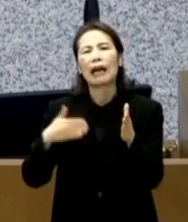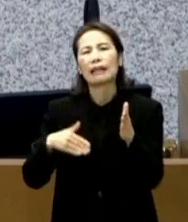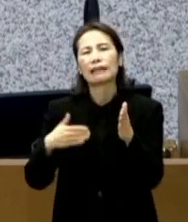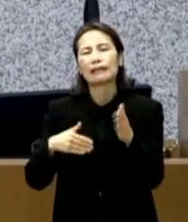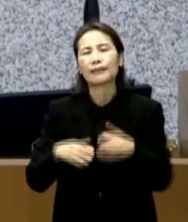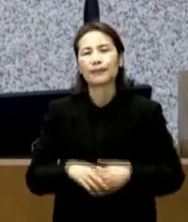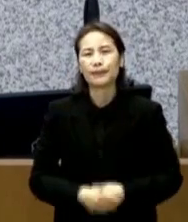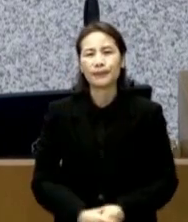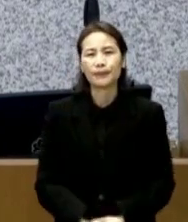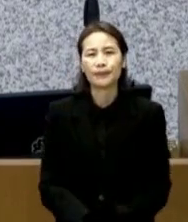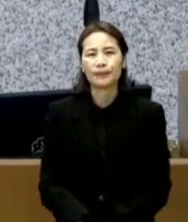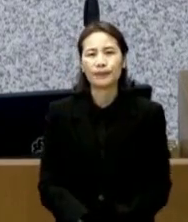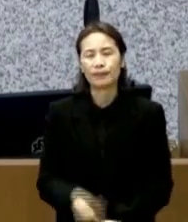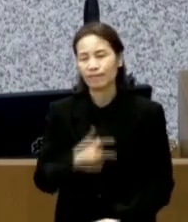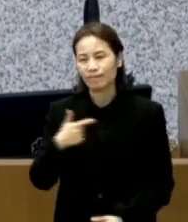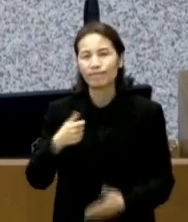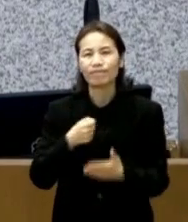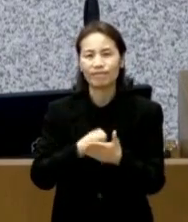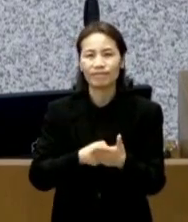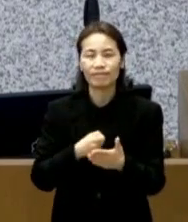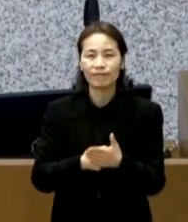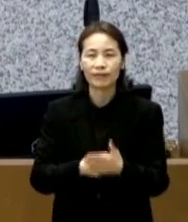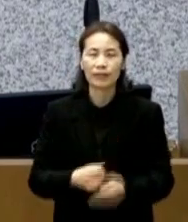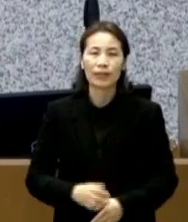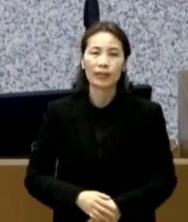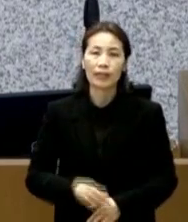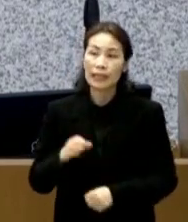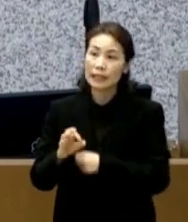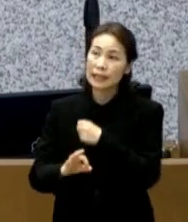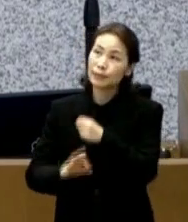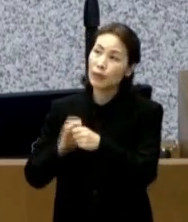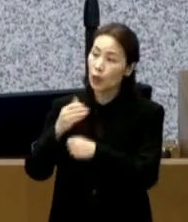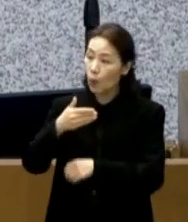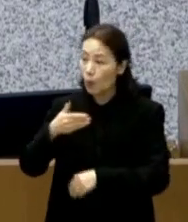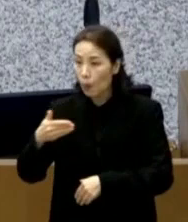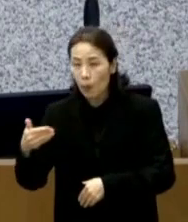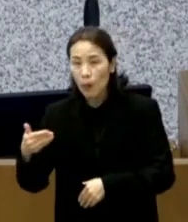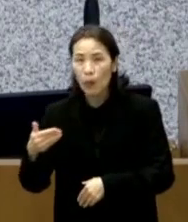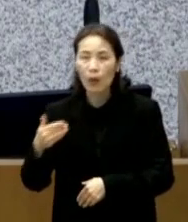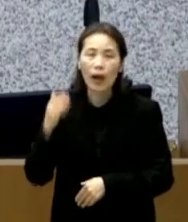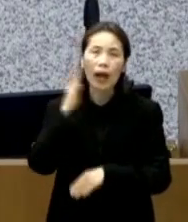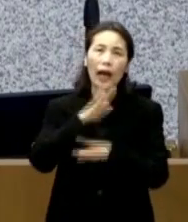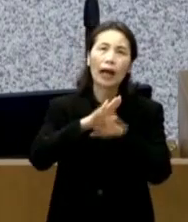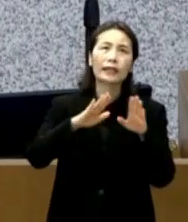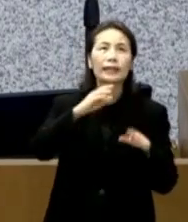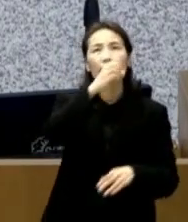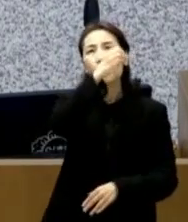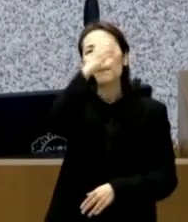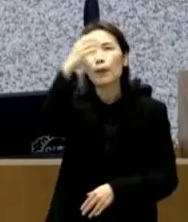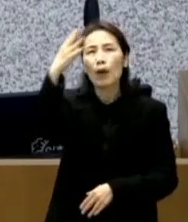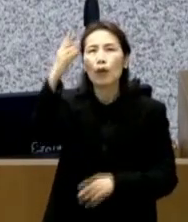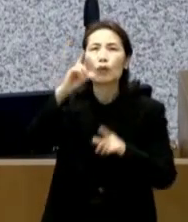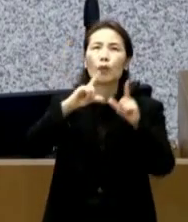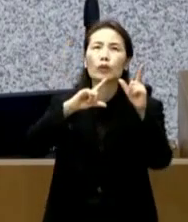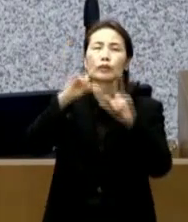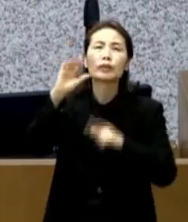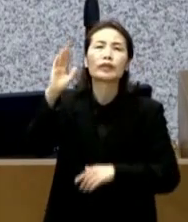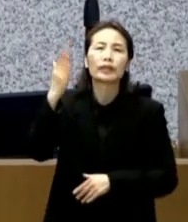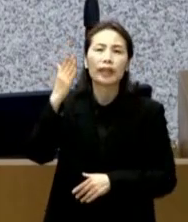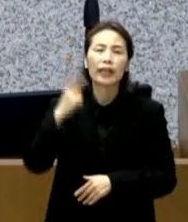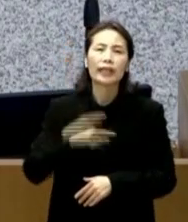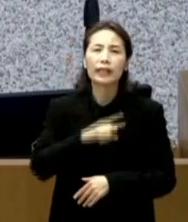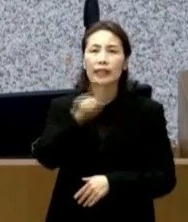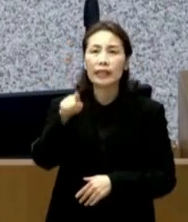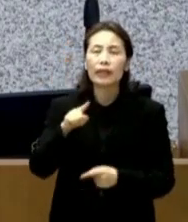미안합니다. 앞으로 다시 10년이 흐른다 해도 하늘의 별이 된 이들이 남긴 뼈아픈